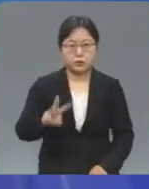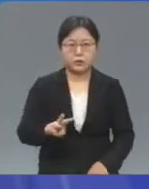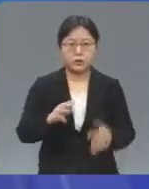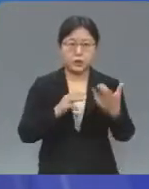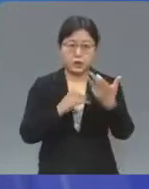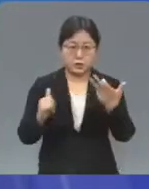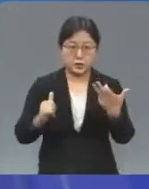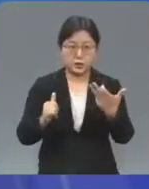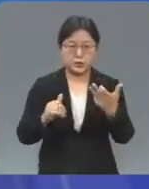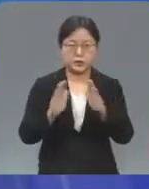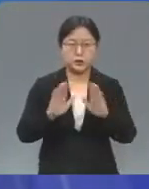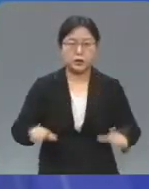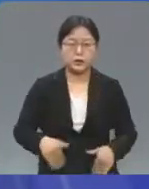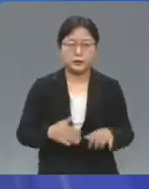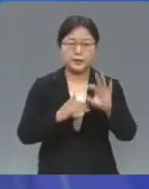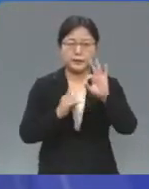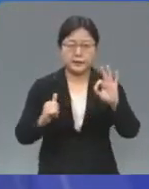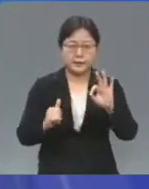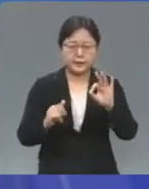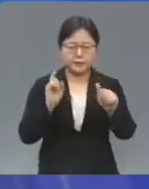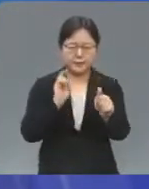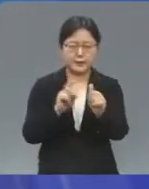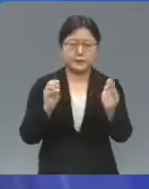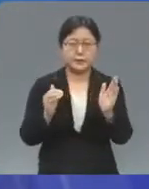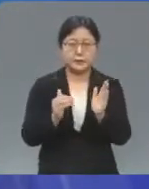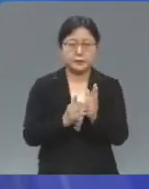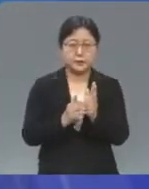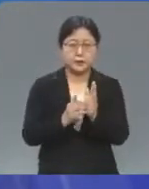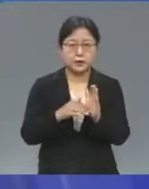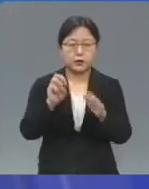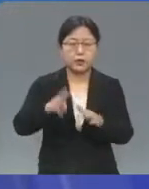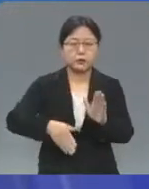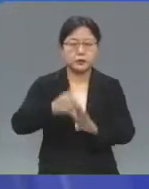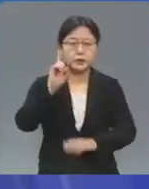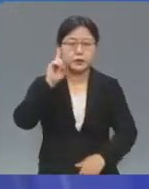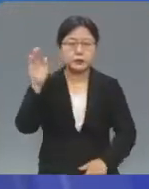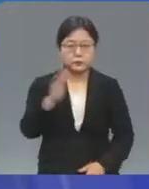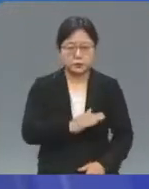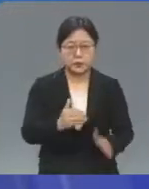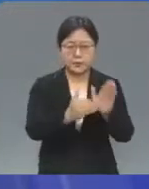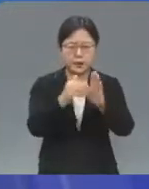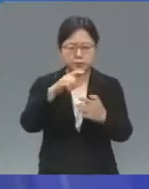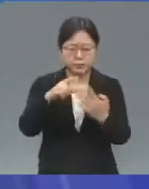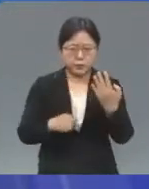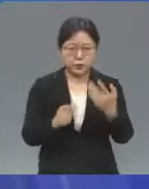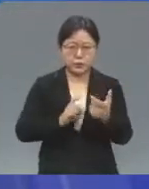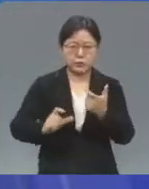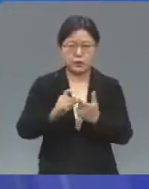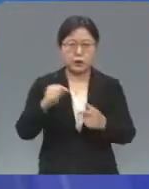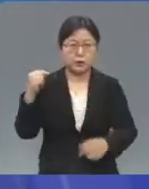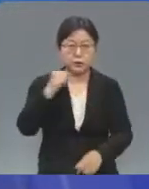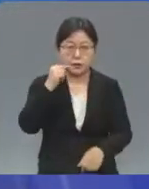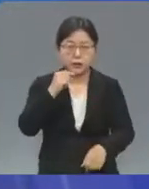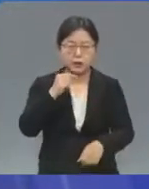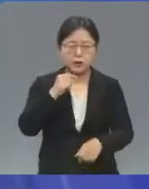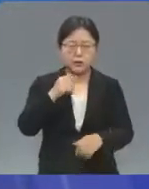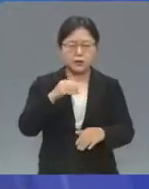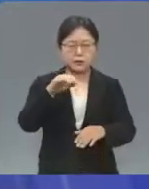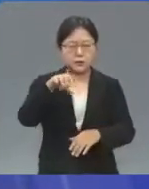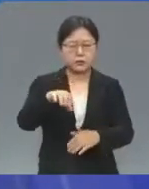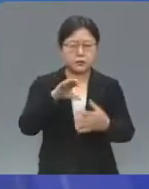18명 전남에서는 10명이 확진 되었습니다 먹이시는 내일부터 방역 수칙을 한층 강화 있습니다 취재기자